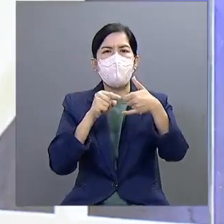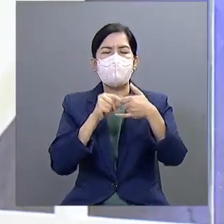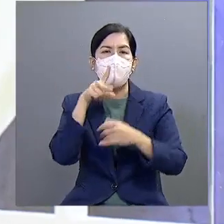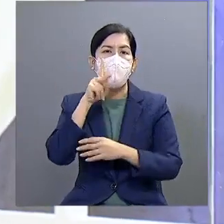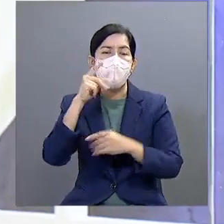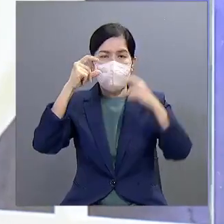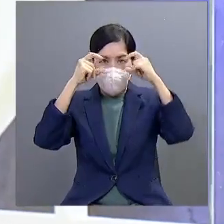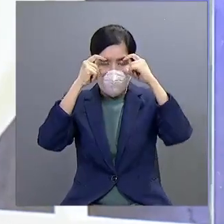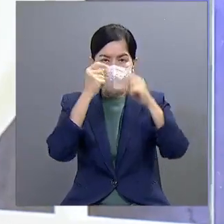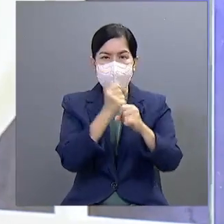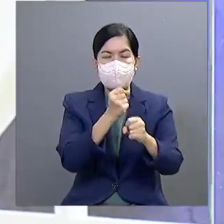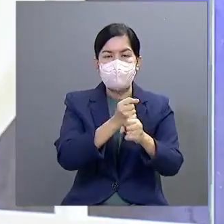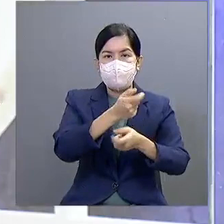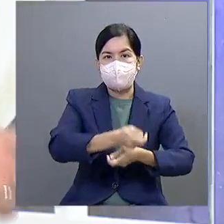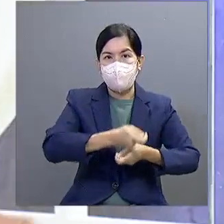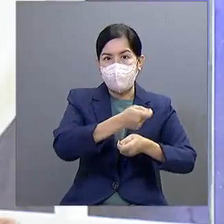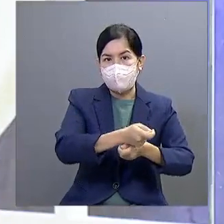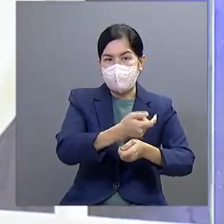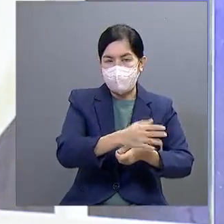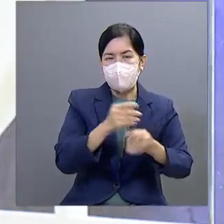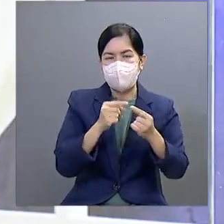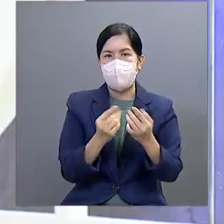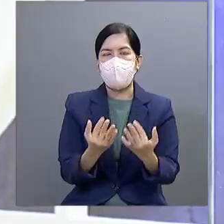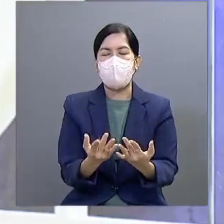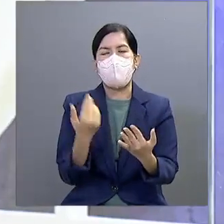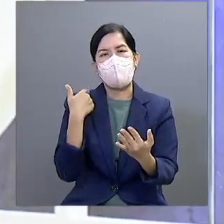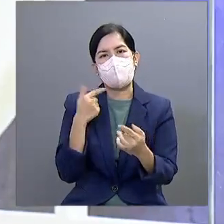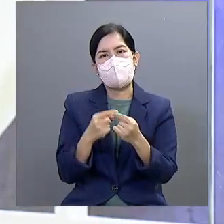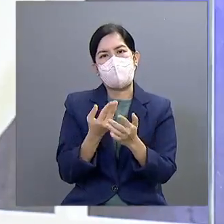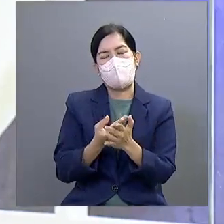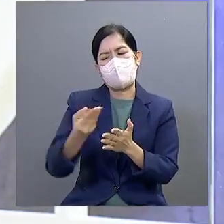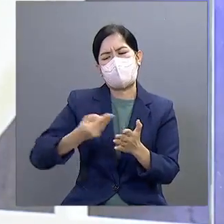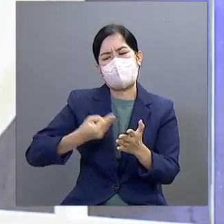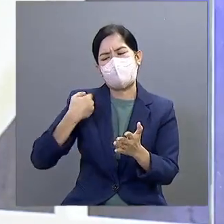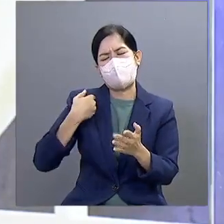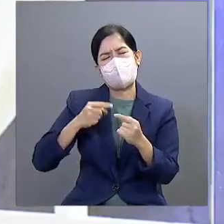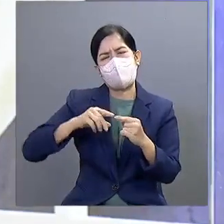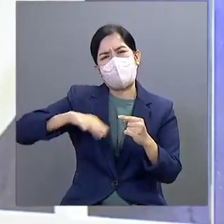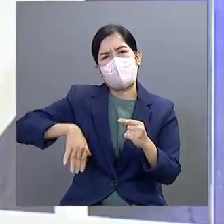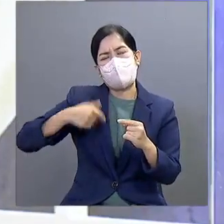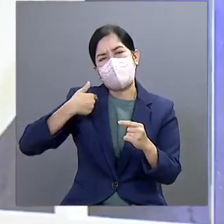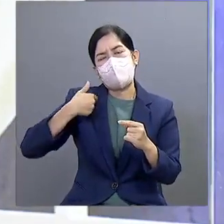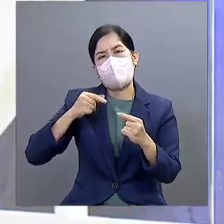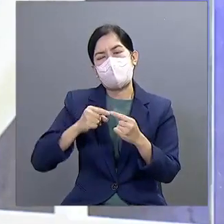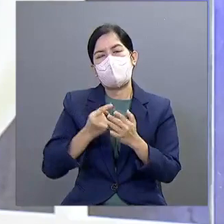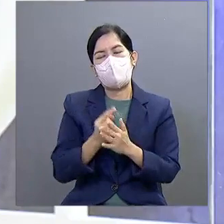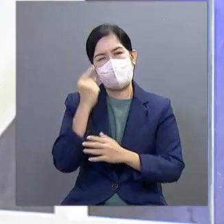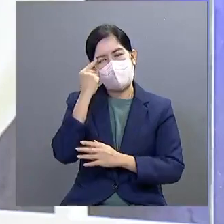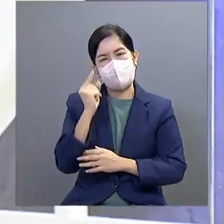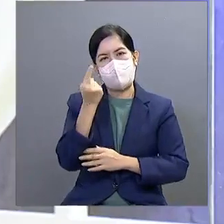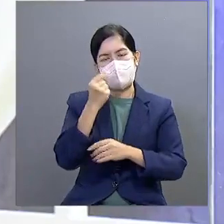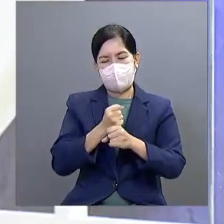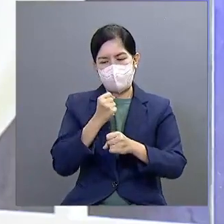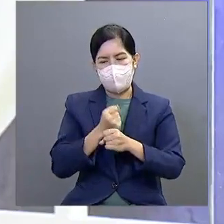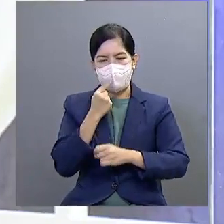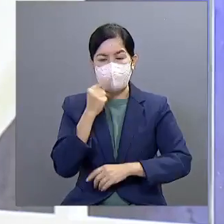ำเนี่ยก็จะต้องได้เงินก็ต่อเมื่อมีของไปขายนะครับทีนี้ทำยังไงดีเพื่อจะได้เงินเพิ่มขึ้นนะครับป้าแว่นก็คิดค้นสูตรน้ำพริกขึ้นมาปรากฏ